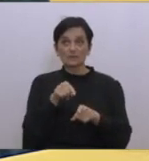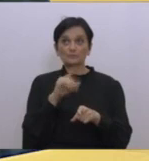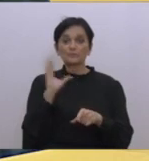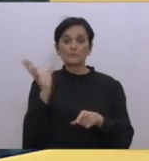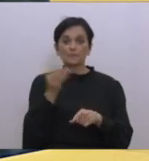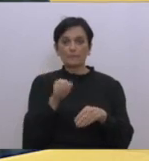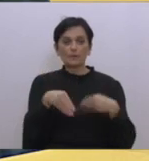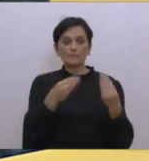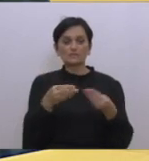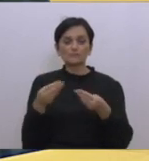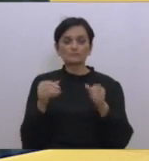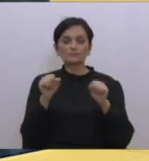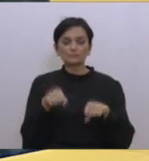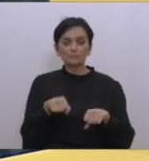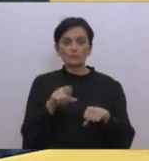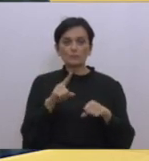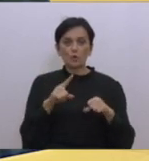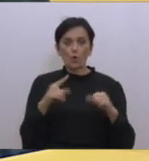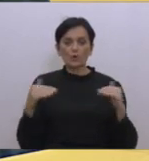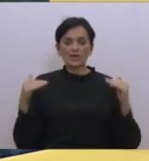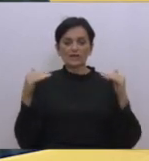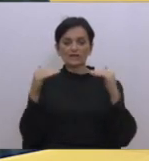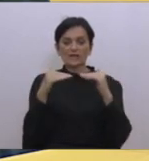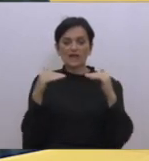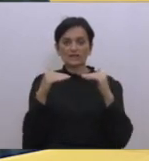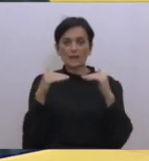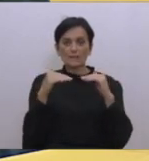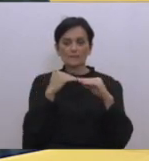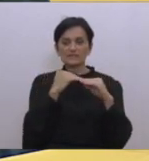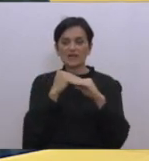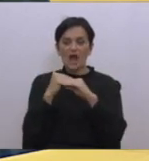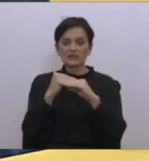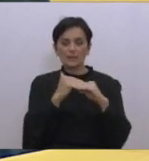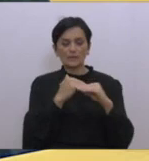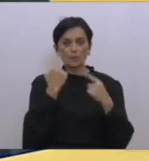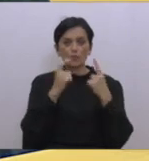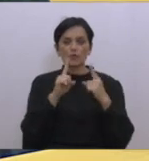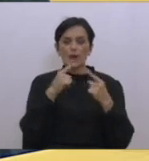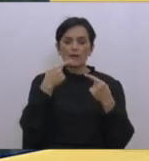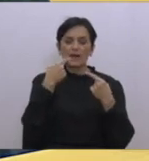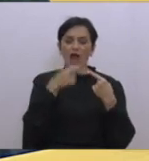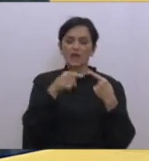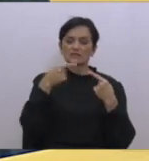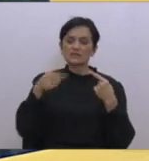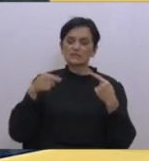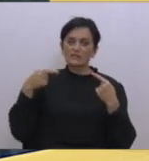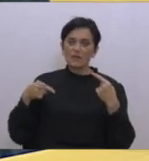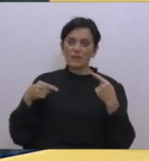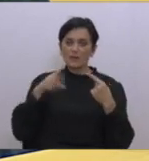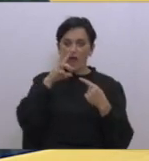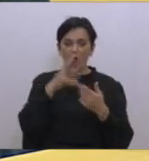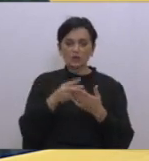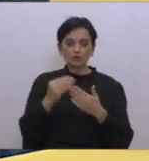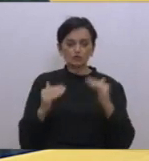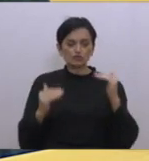ყველას მისცემს საშუალებას, რომ გასკვლავთ თანაბრად განსაზღვროს ეს მოცემულობები და აიმე განსხვავებები აი ამ ანაზღაურებებს